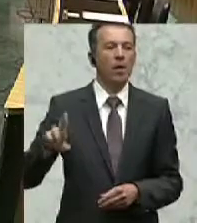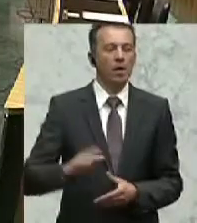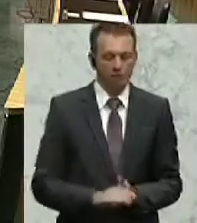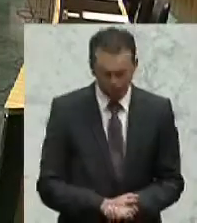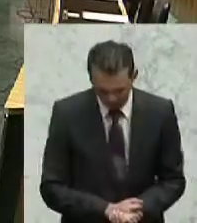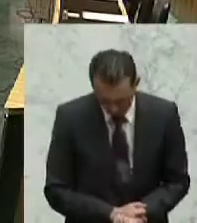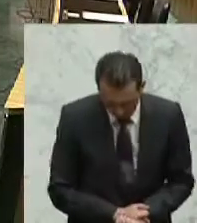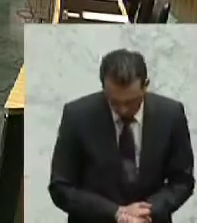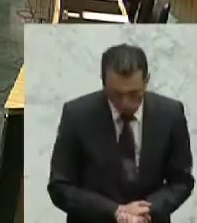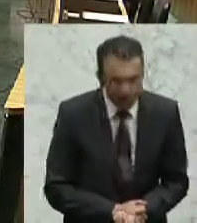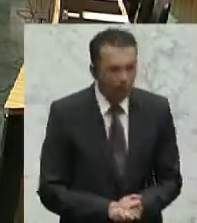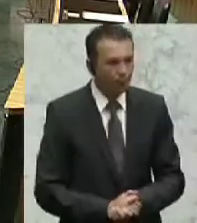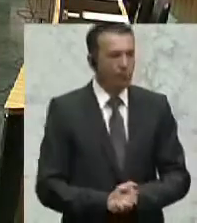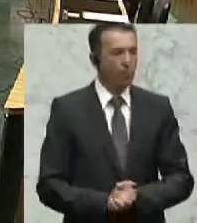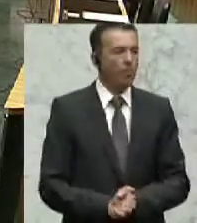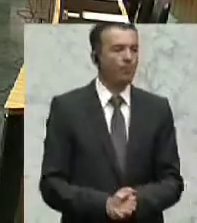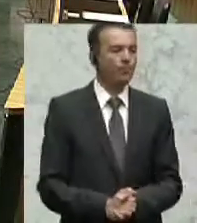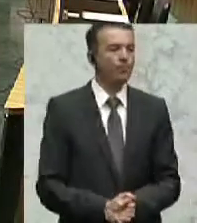verwaltungs speck zu finanzieren lehne er hingegen ab